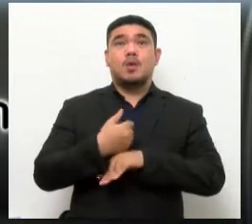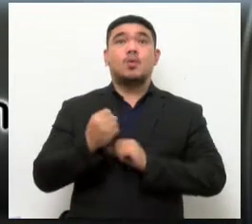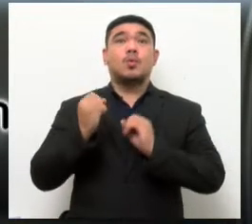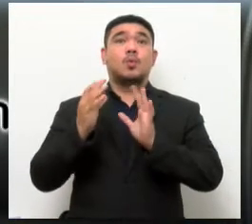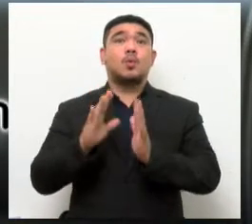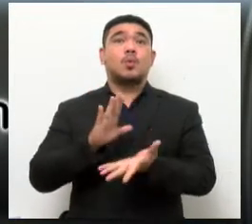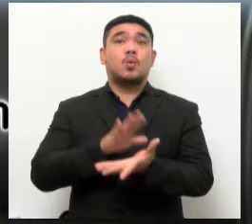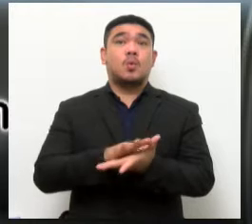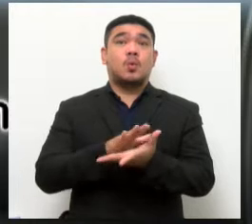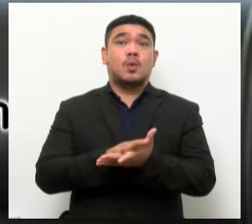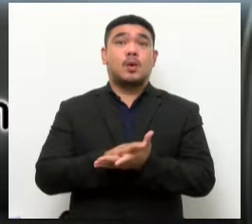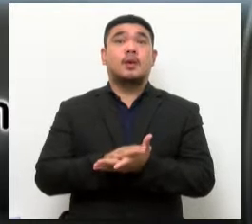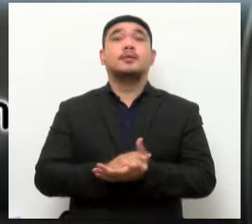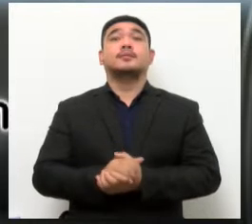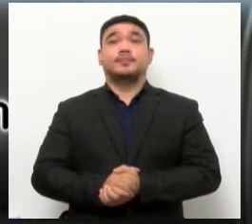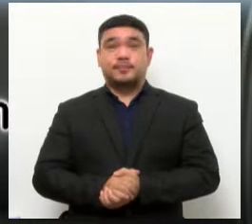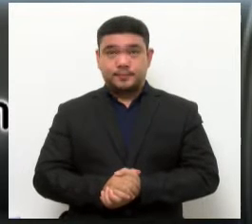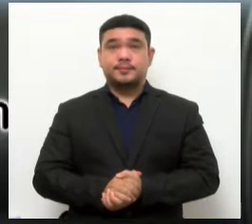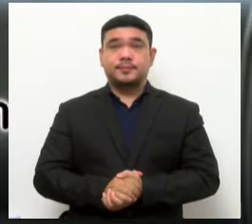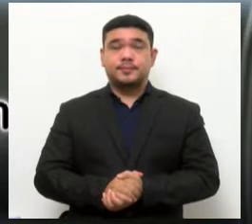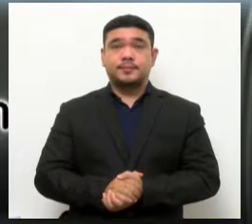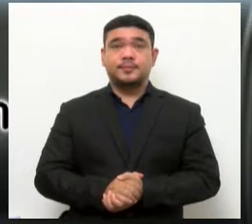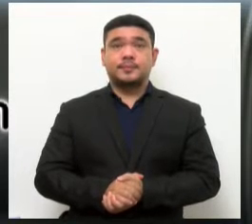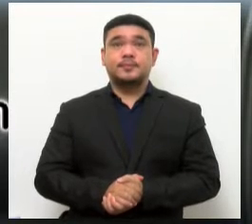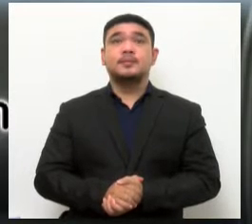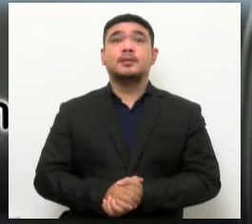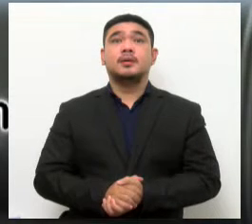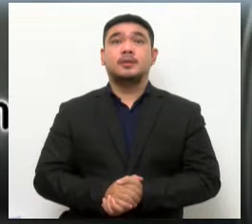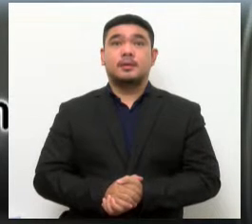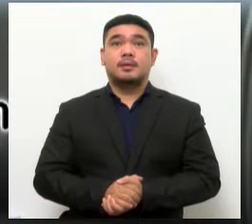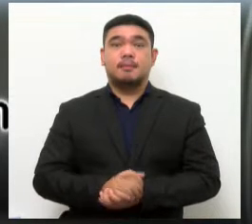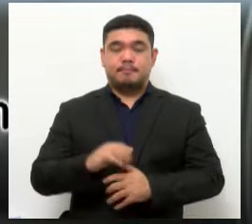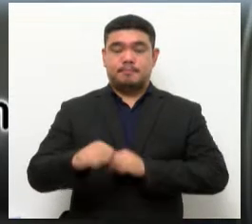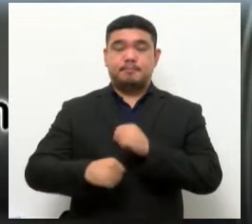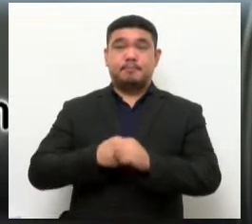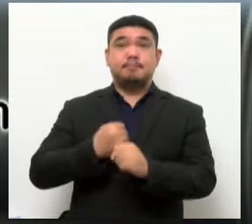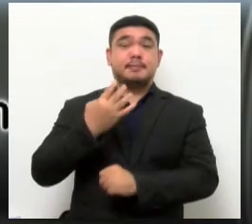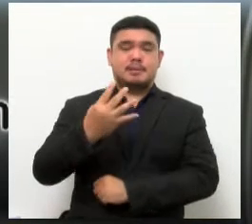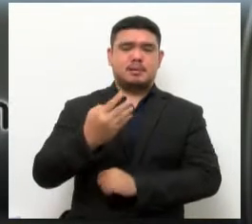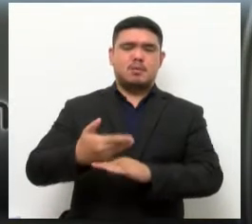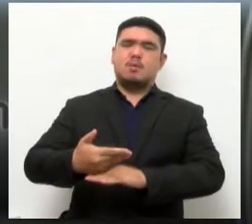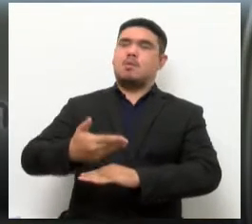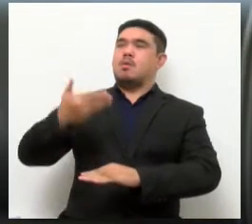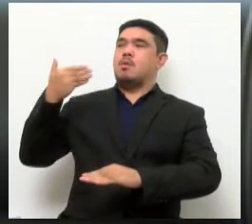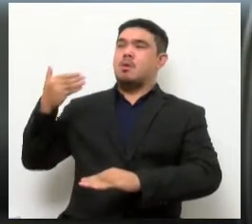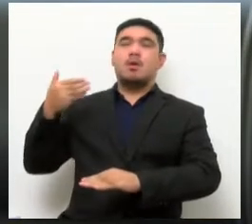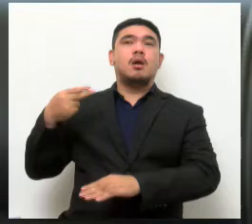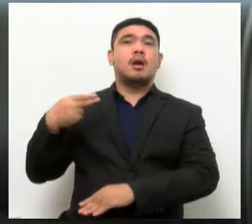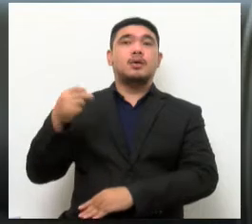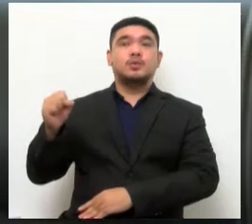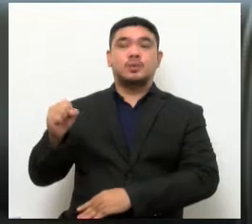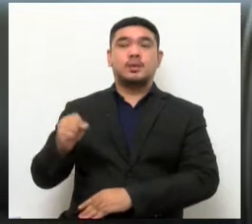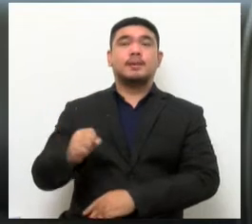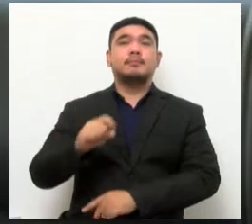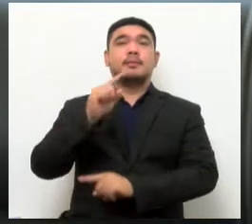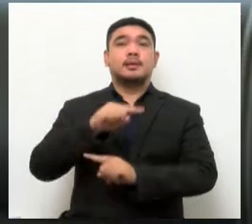สังกัดสำนักงานเขตพื้นที่การศึกษาประถมศึกษาตากเขต2 4ปีก่อนโรงเรียนได้ขับเคลื่อนการจัดการเรียนรู้หลักสูตร English